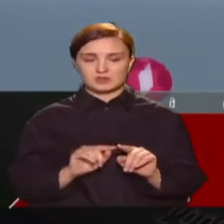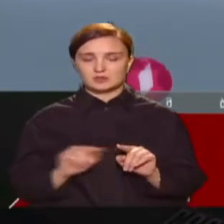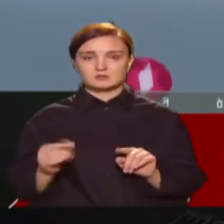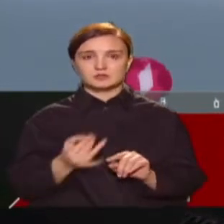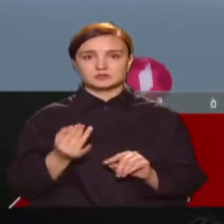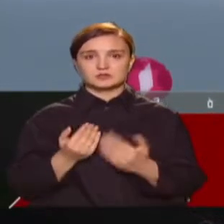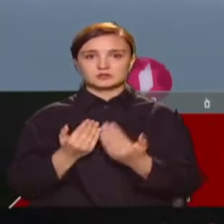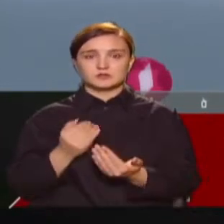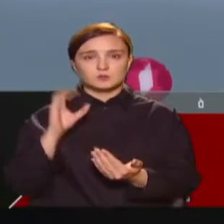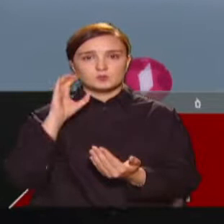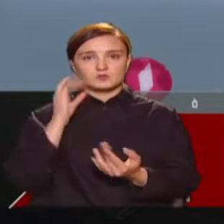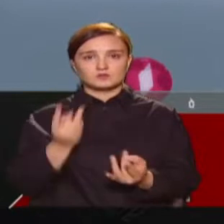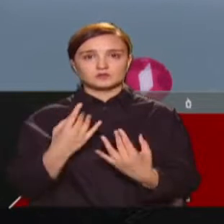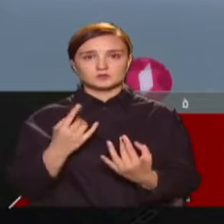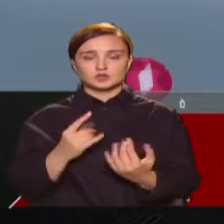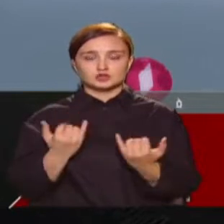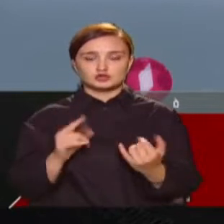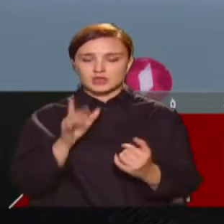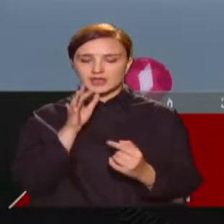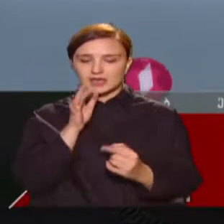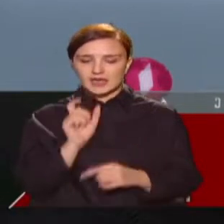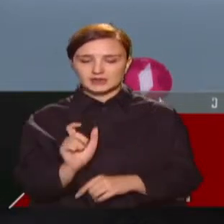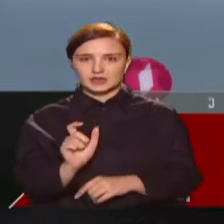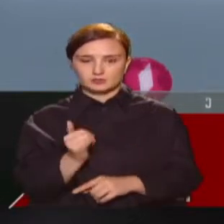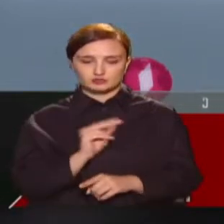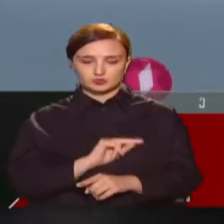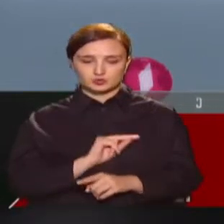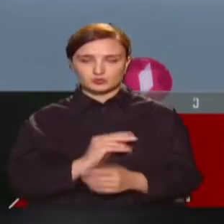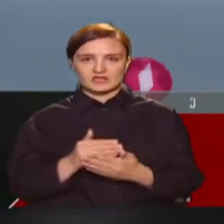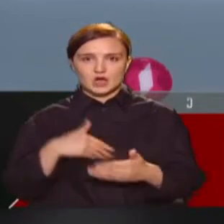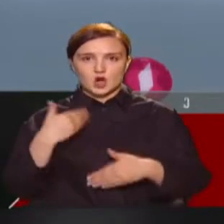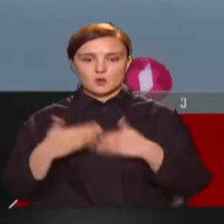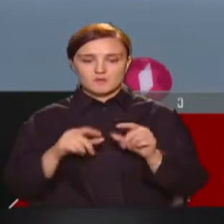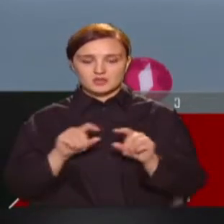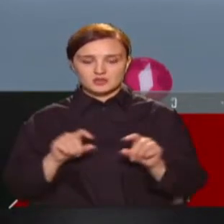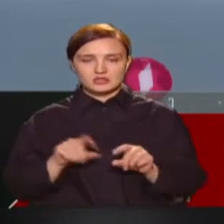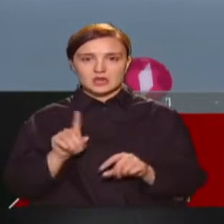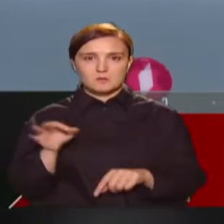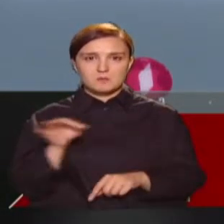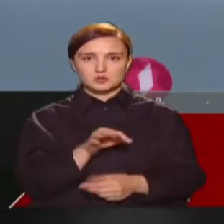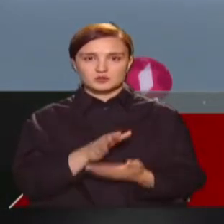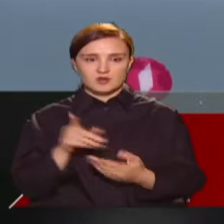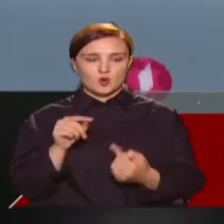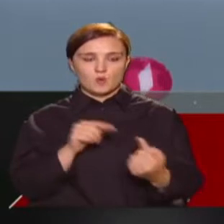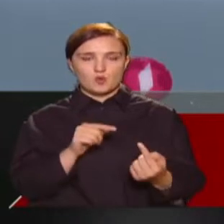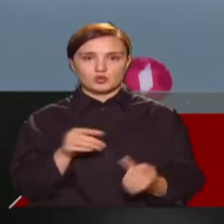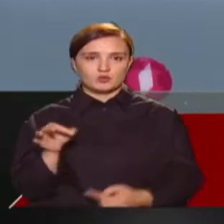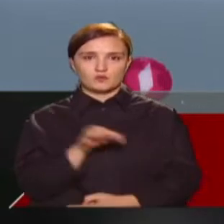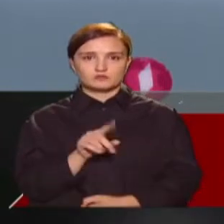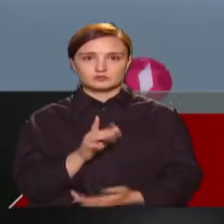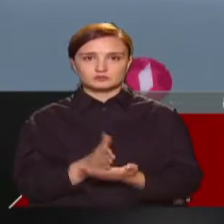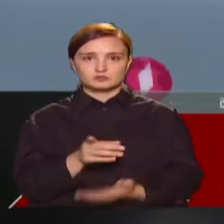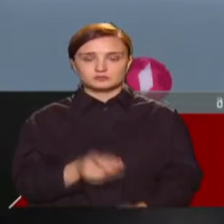საინტერესოა თქვენგან, რომ მოვისმინოთ, რა ეტაპზეა ეს რეკომენდაციებზე მუშაობის პროცესი და რა პასუხი გაქვთ თქვენ ოპონენტებთან.